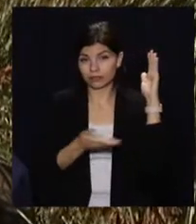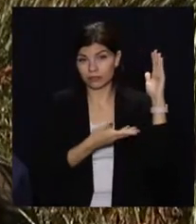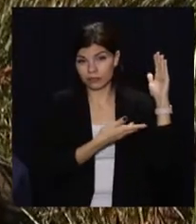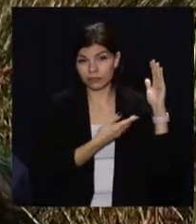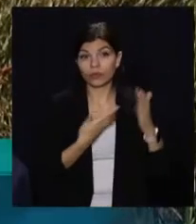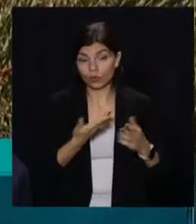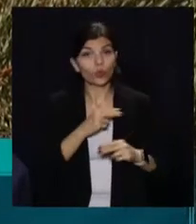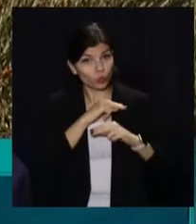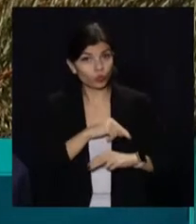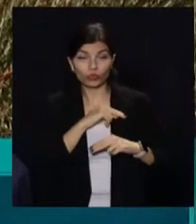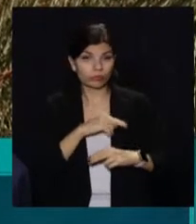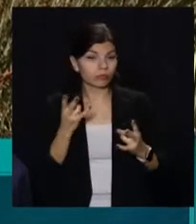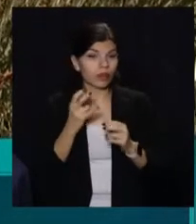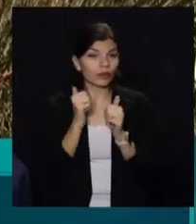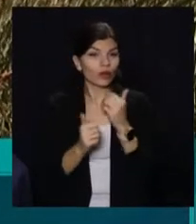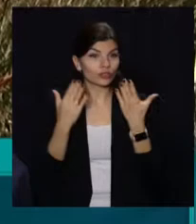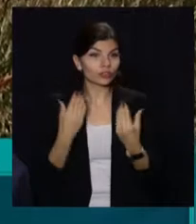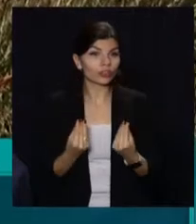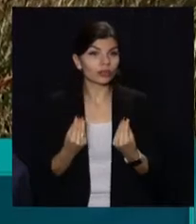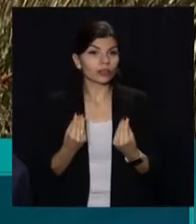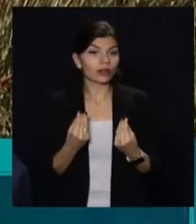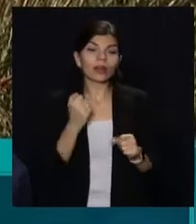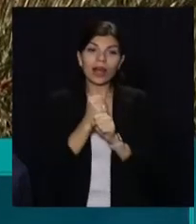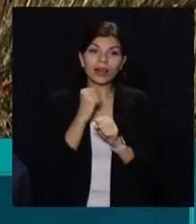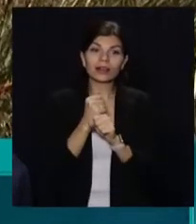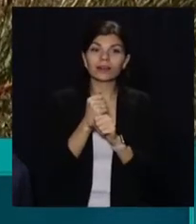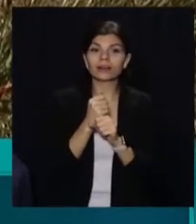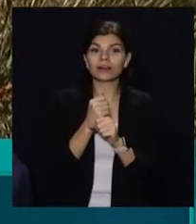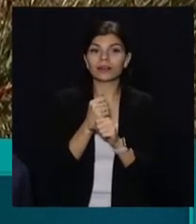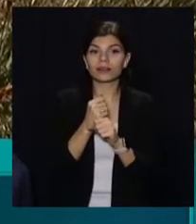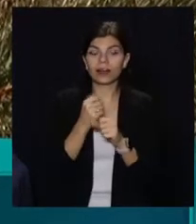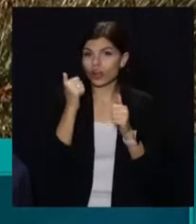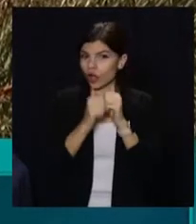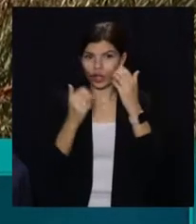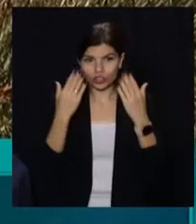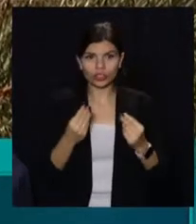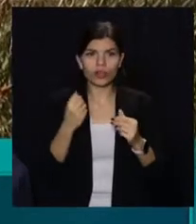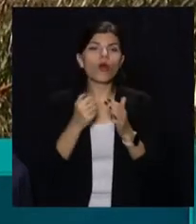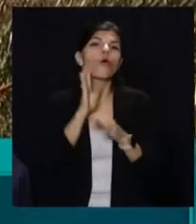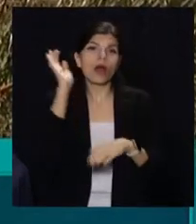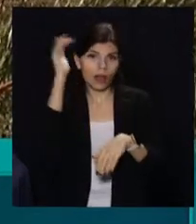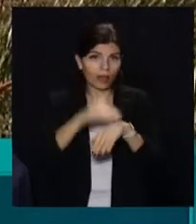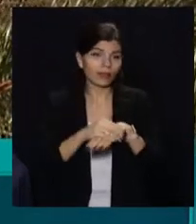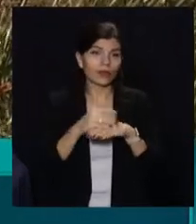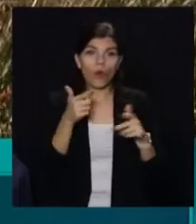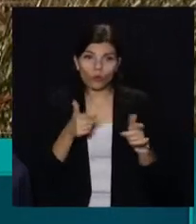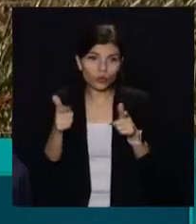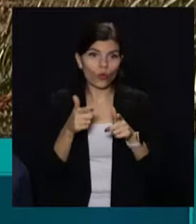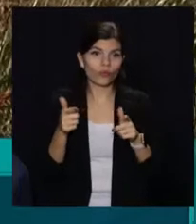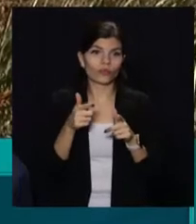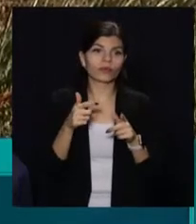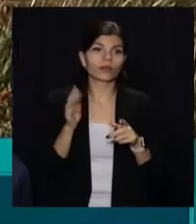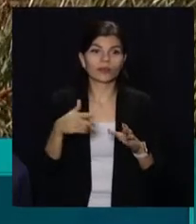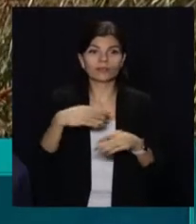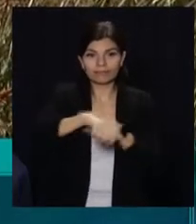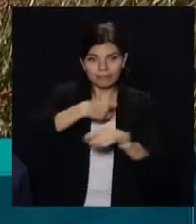потрібно. Трудиться кожен день. Роблять пилками цілий день, з утра до вечора. Готовлять, потім